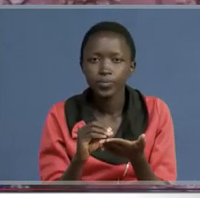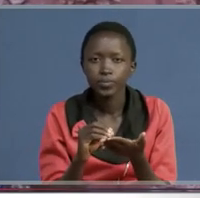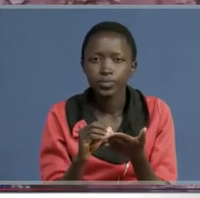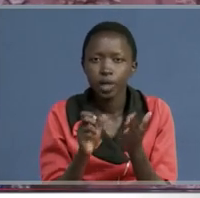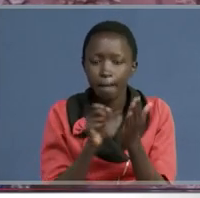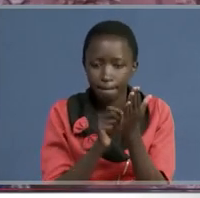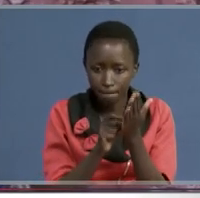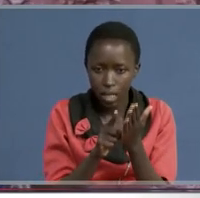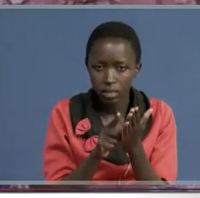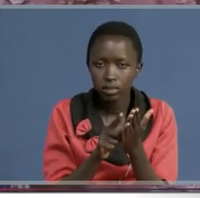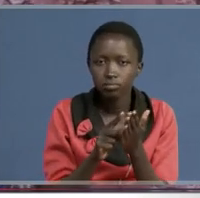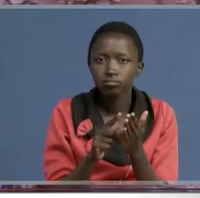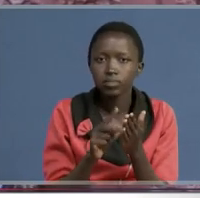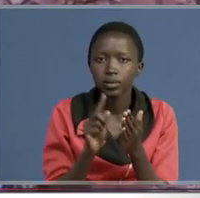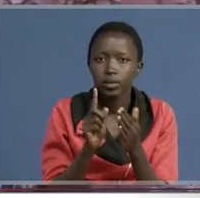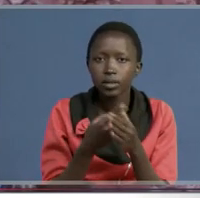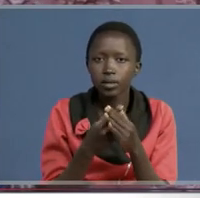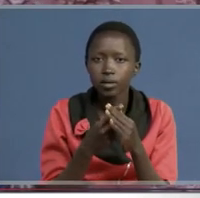message, akasema kwamba